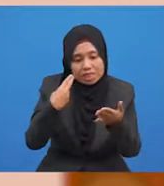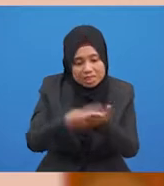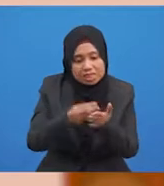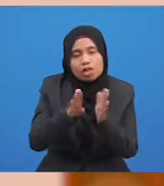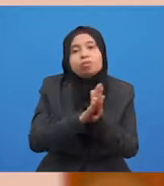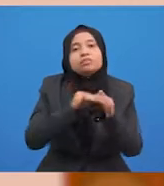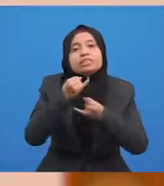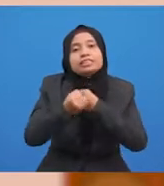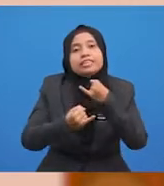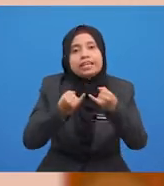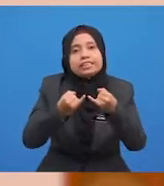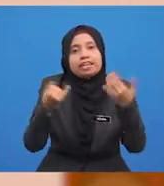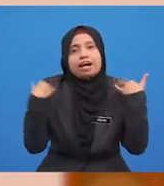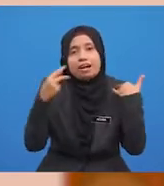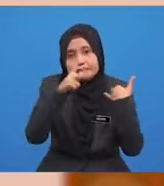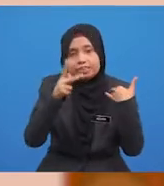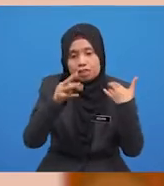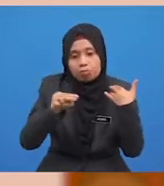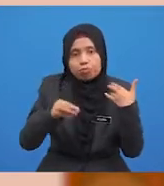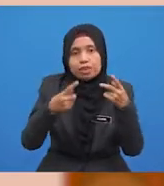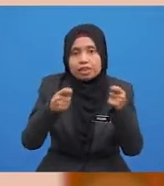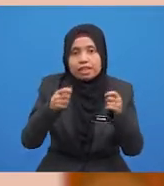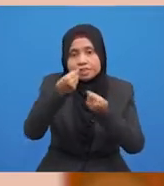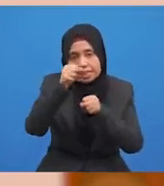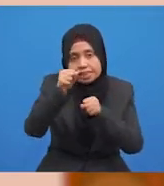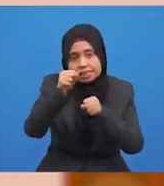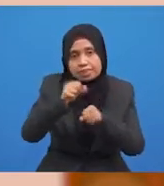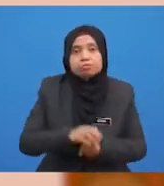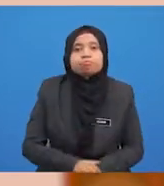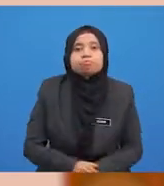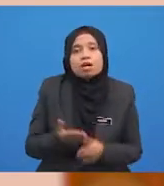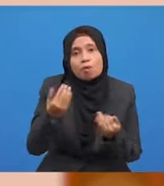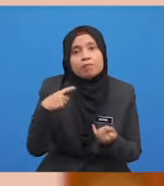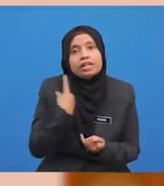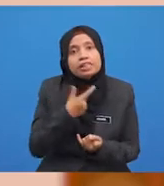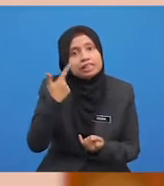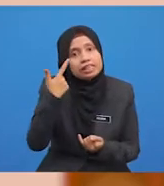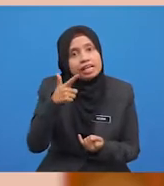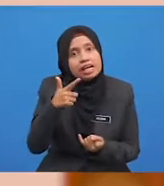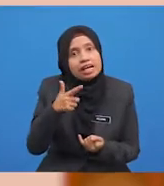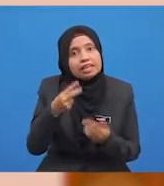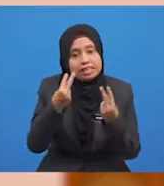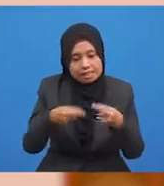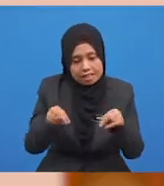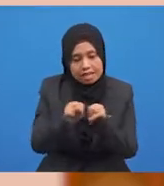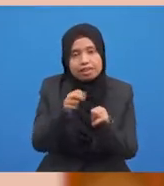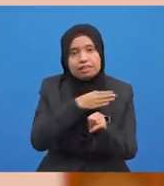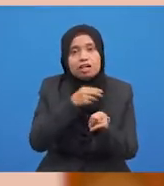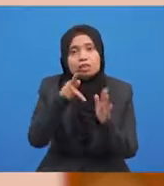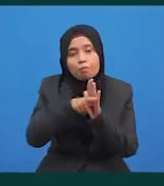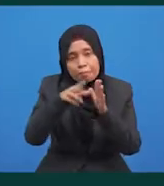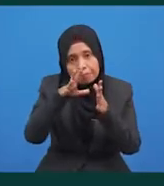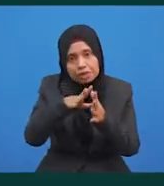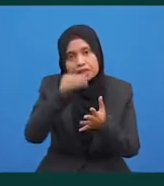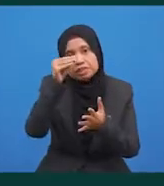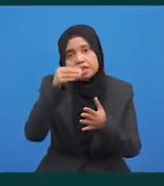berjaya. Adakah murid-murid sudah bersedia? Mari kita lihat nilai dan pengajaran